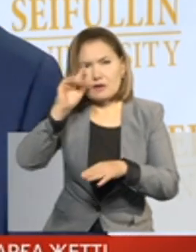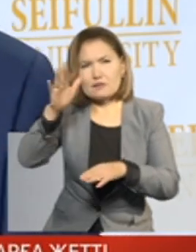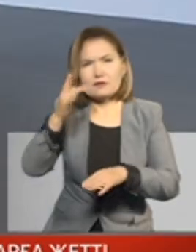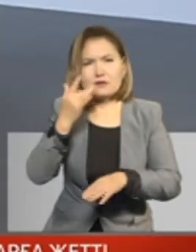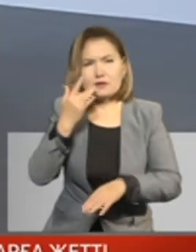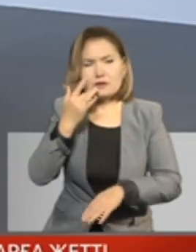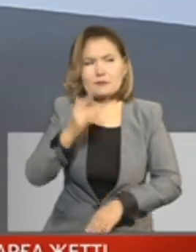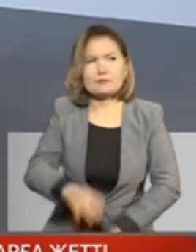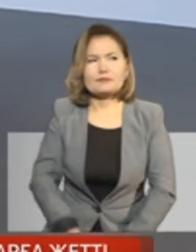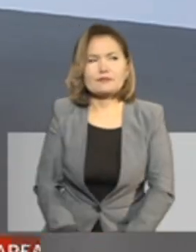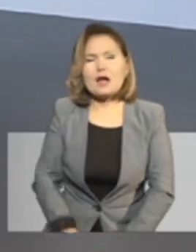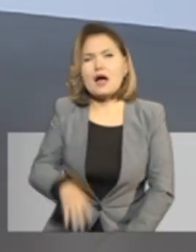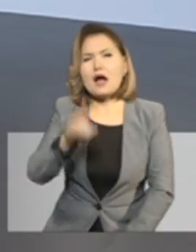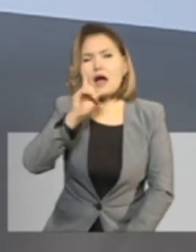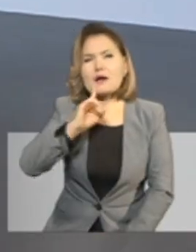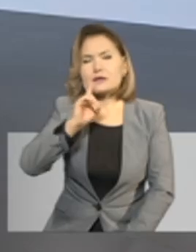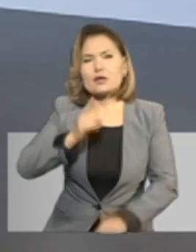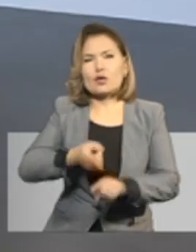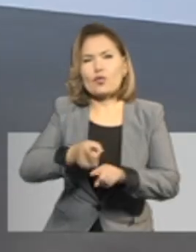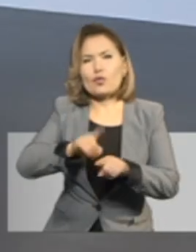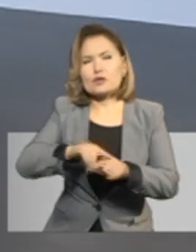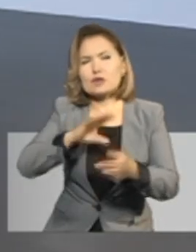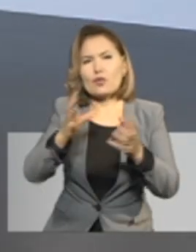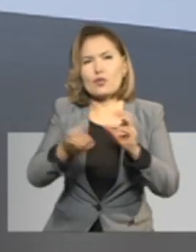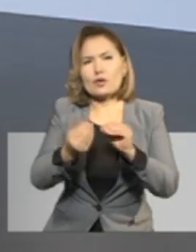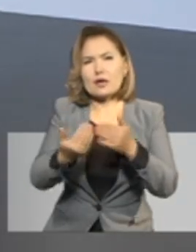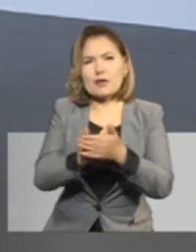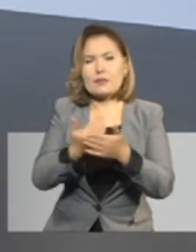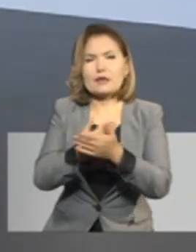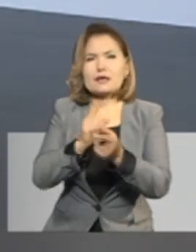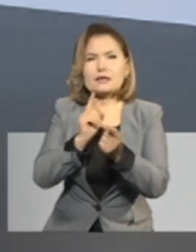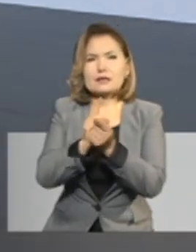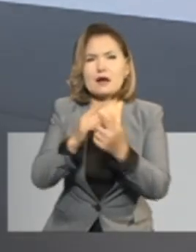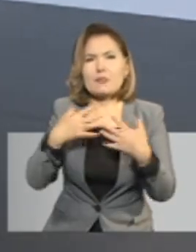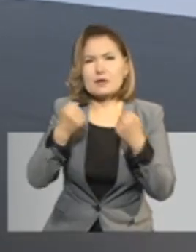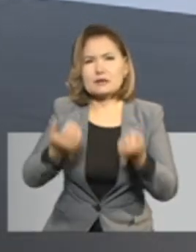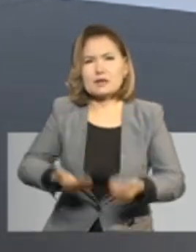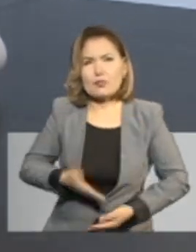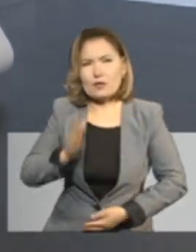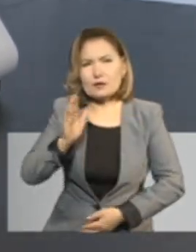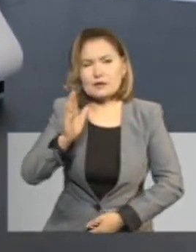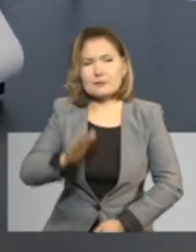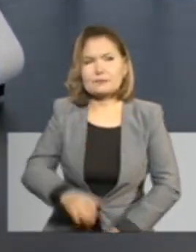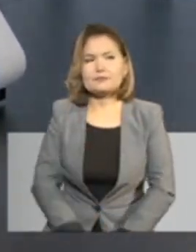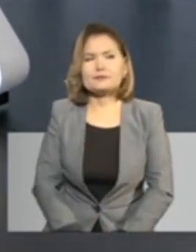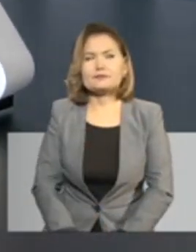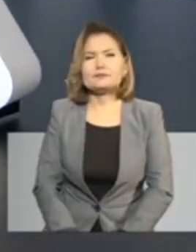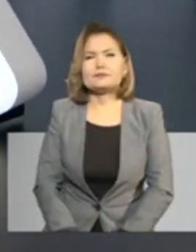Әзірге осы, назарларыңызға рахмет. Келесі ақпарат 17:00-де. Сау болыңыздар.